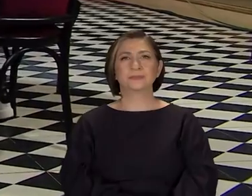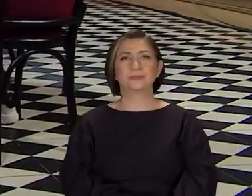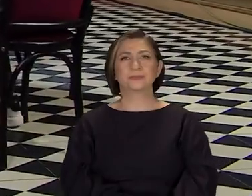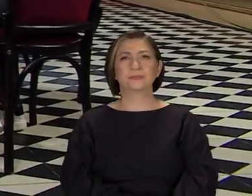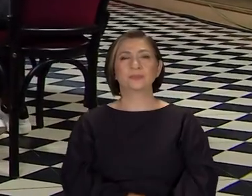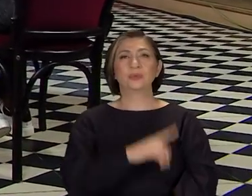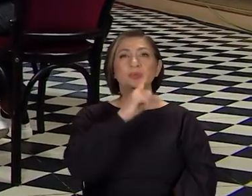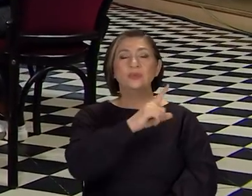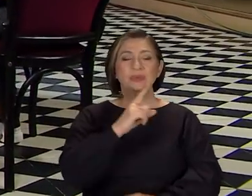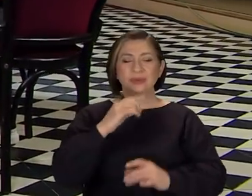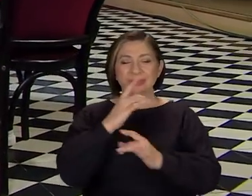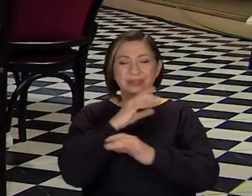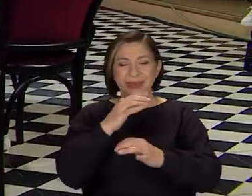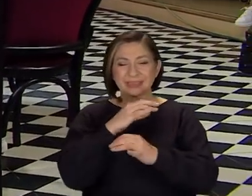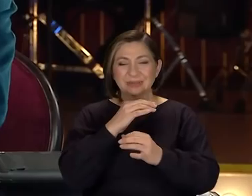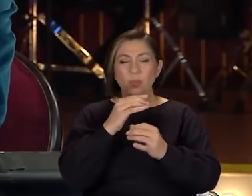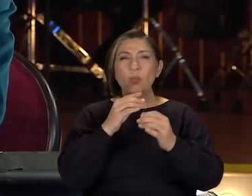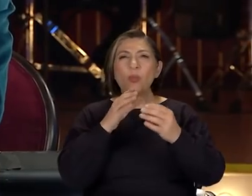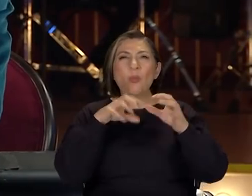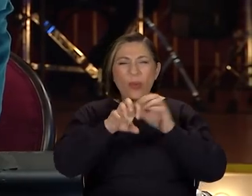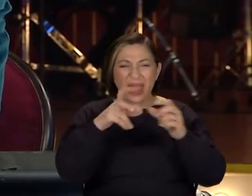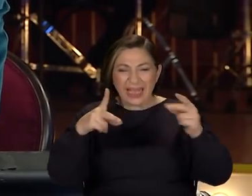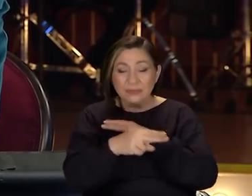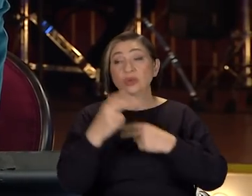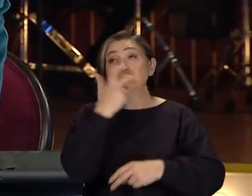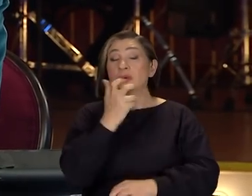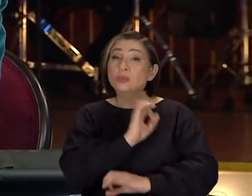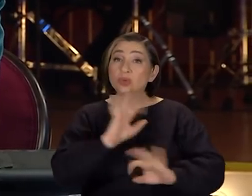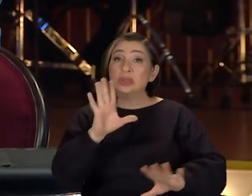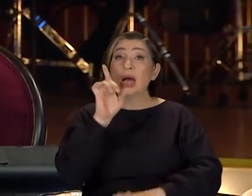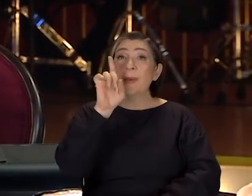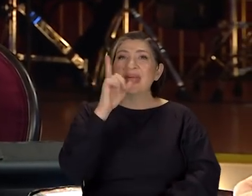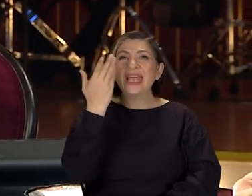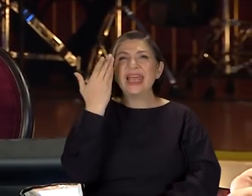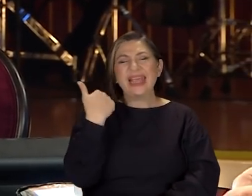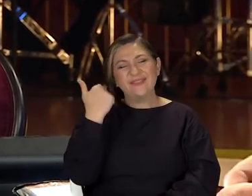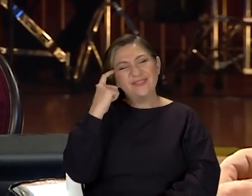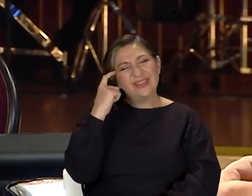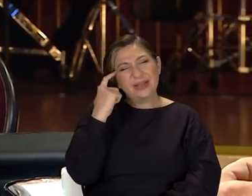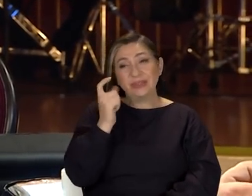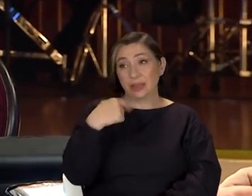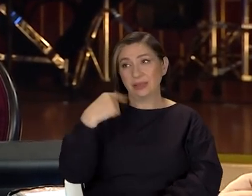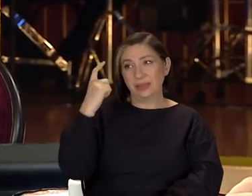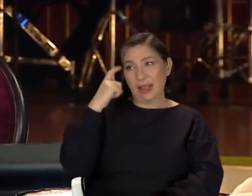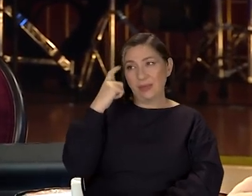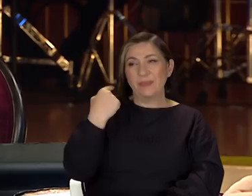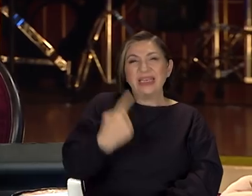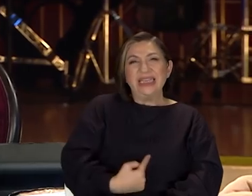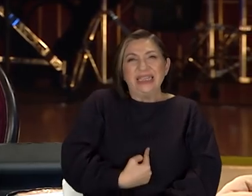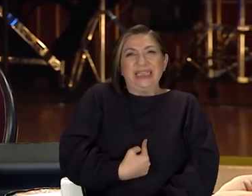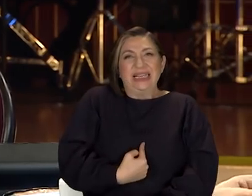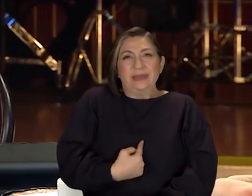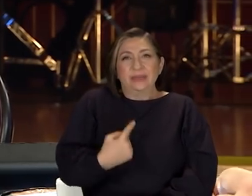Şu Taksim bölümünde kestim ki şarkı çok güzel. Teşekkür tabii ederim. Ki. Sağ olun. Yalnız bir izlenimi mi? Yani senin tanıdığımdan beri hissettiğim bir